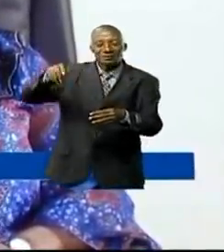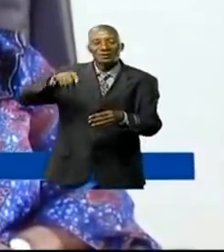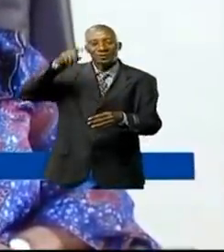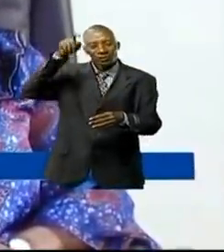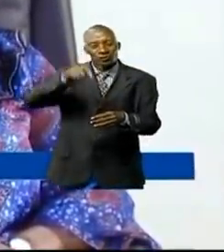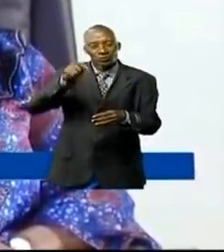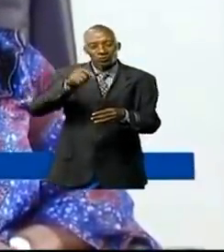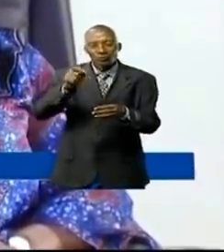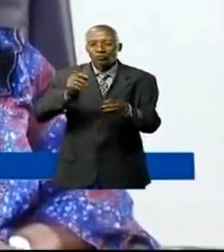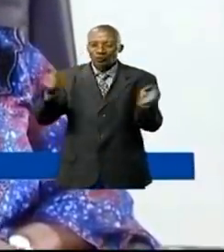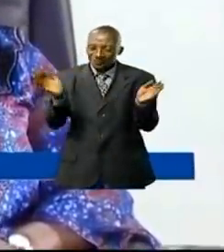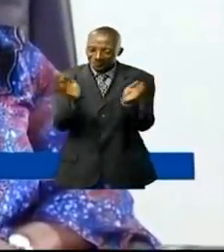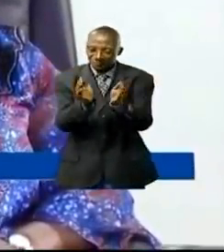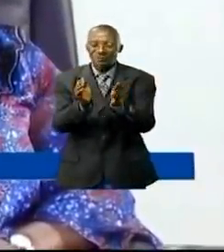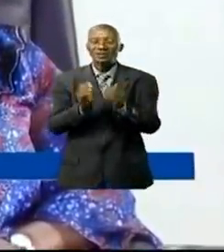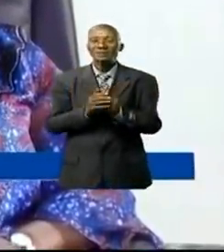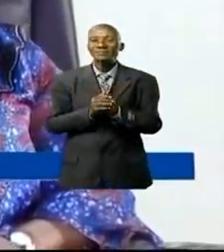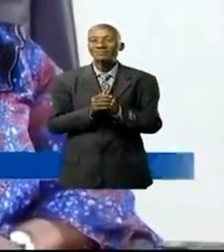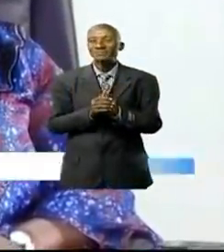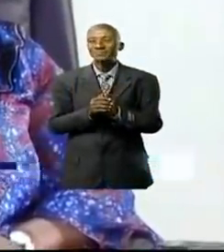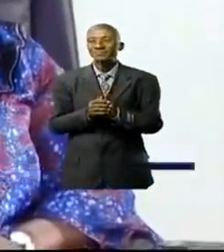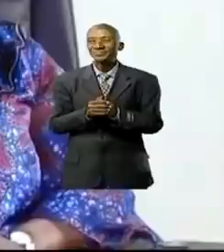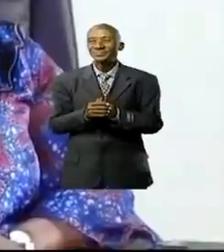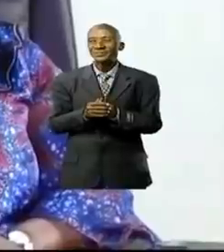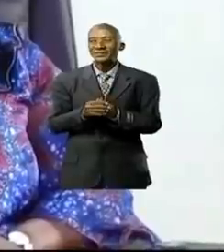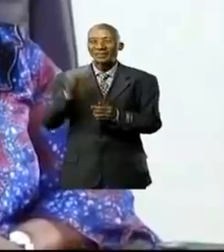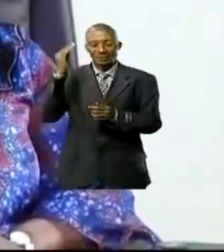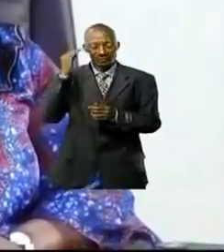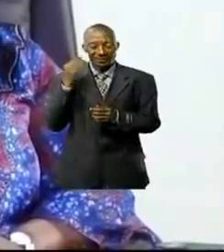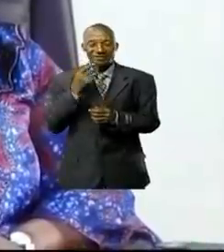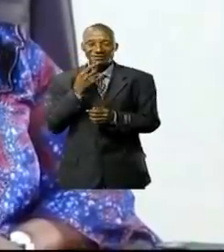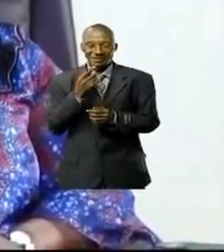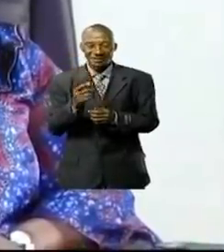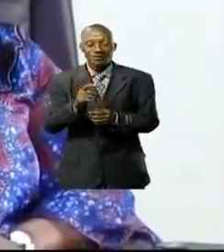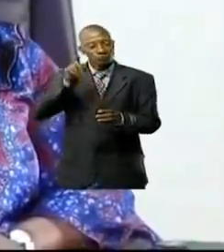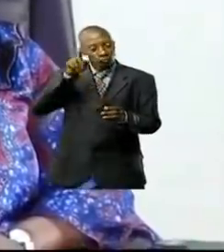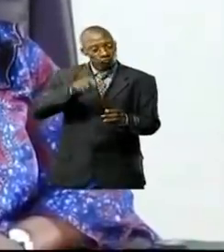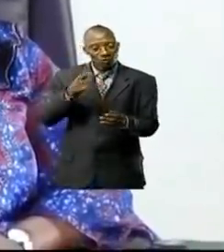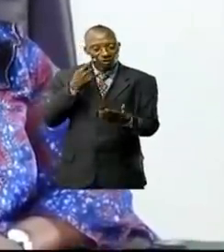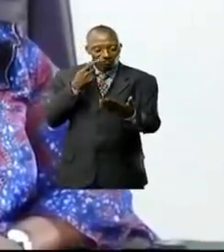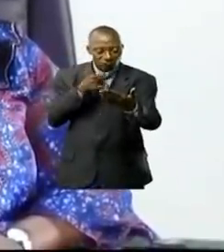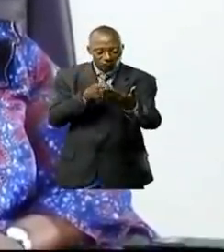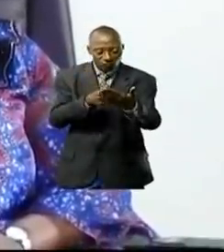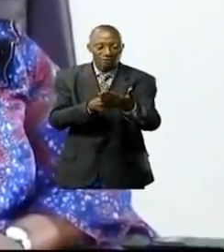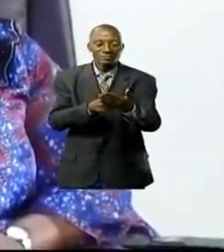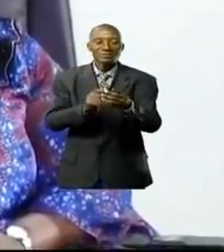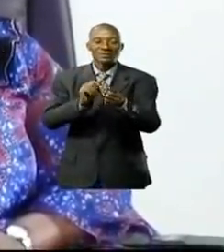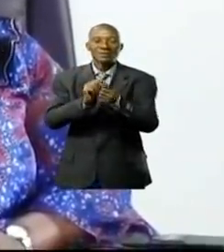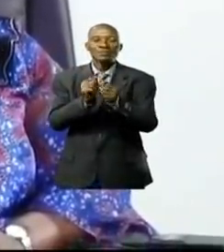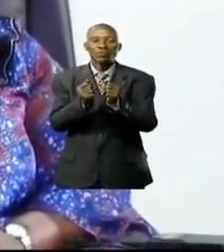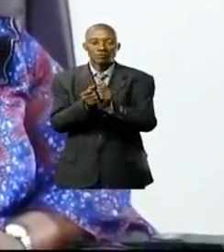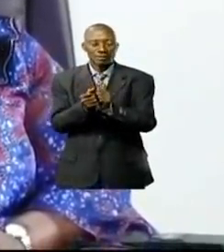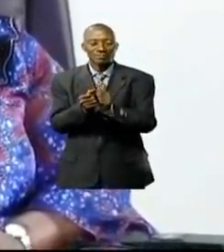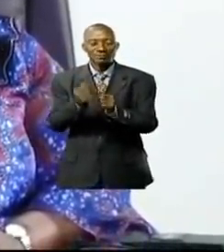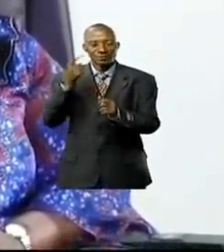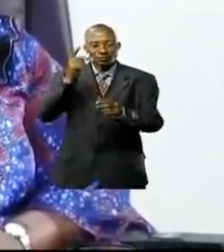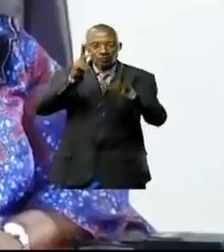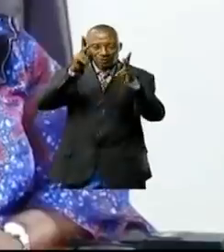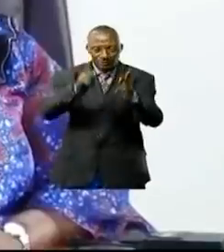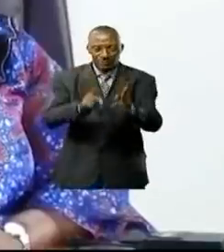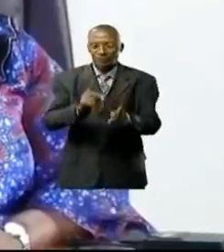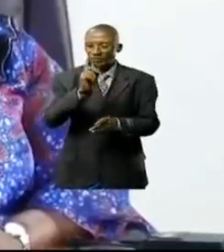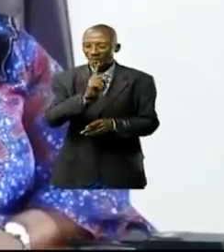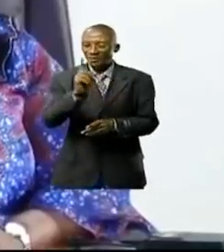leur niveau, sinon il y aura des sanctions. Et comme il y a les équipes des inspecteurs de services